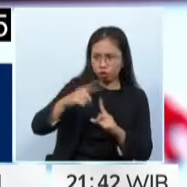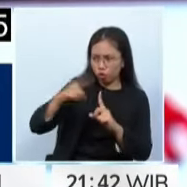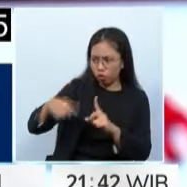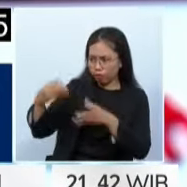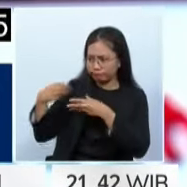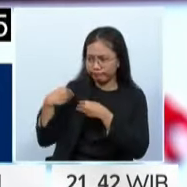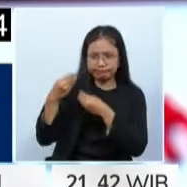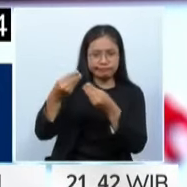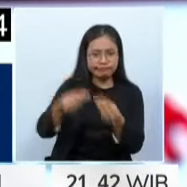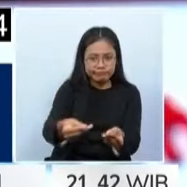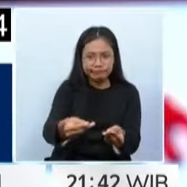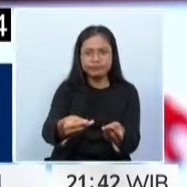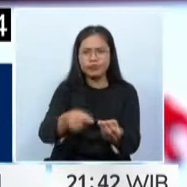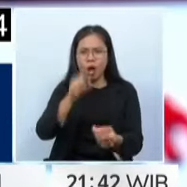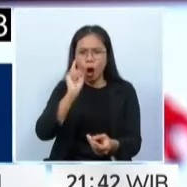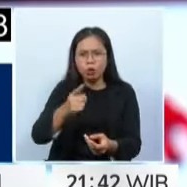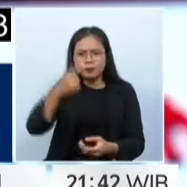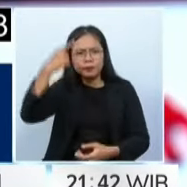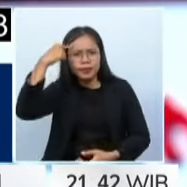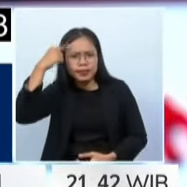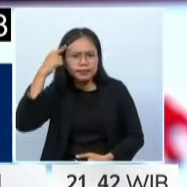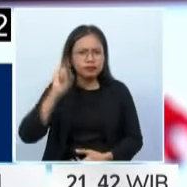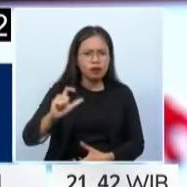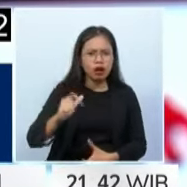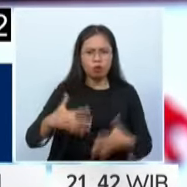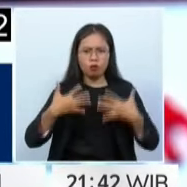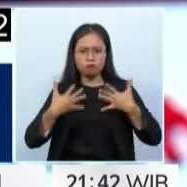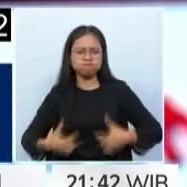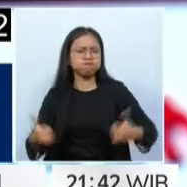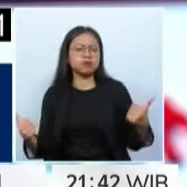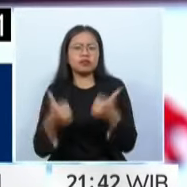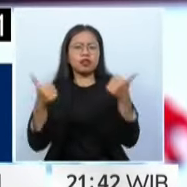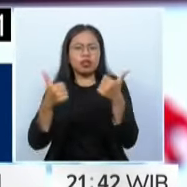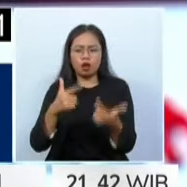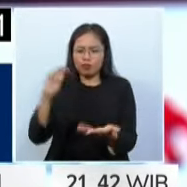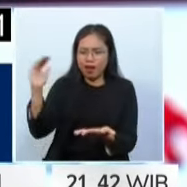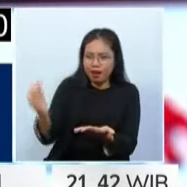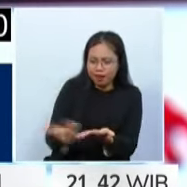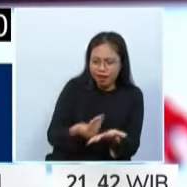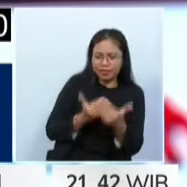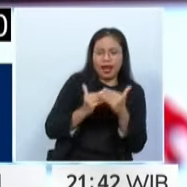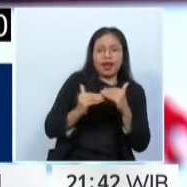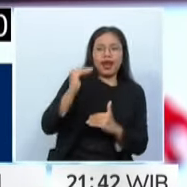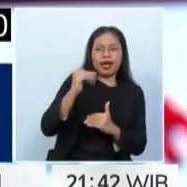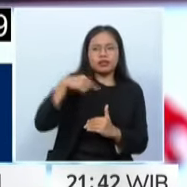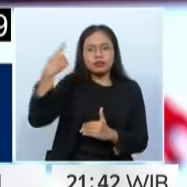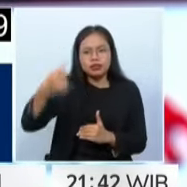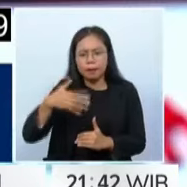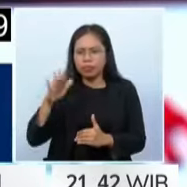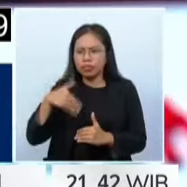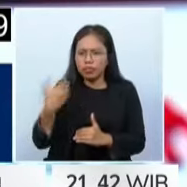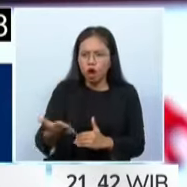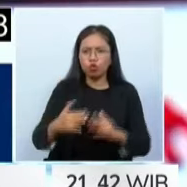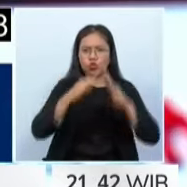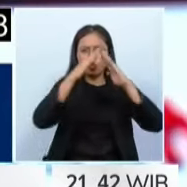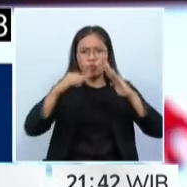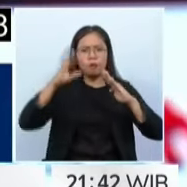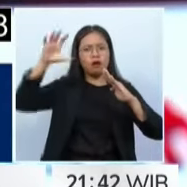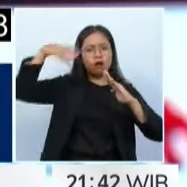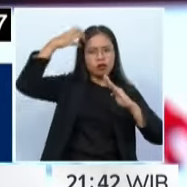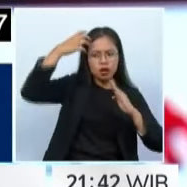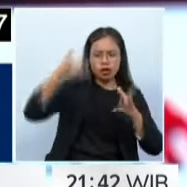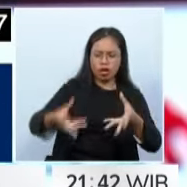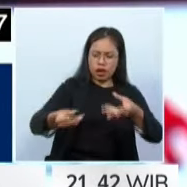dipikirkan kesejahteraannya memastikan bahwa kenaikan gaji tiap tahun memastikan mereka punya rumah dinas memastikan kesejahteraan yang aman